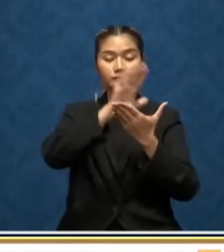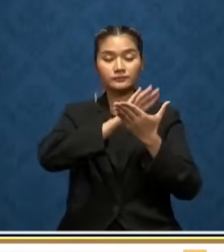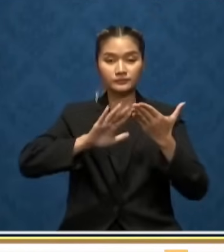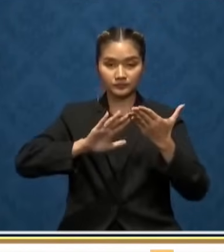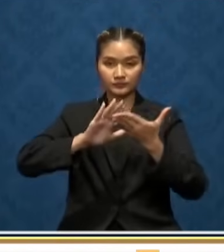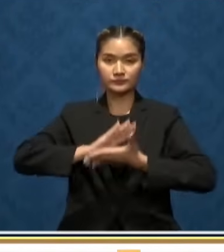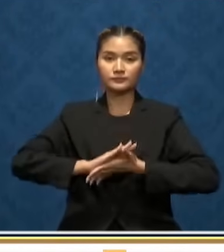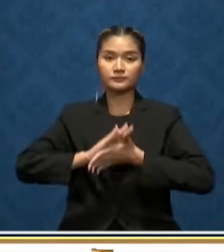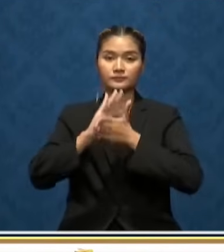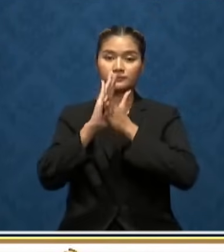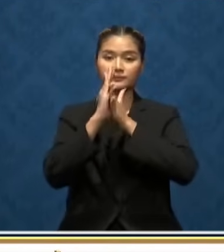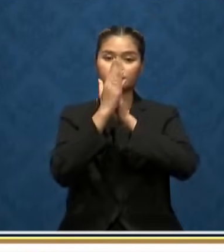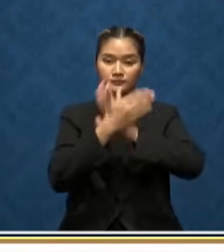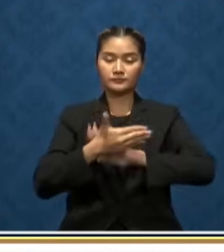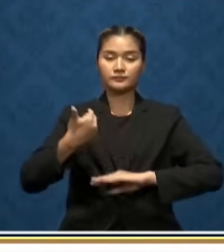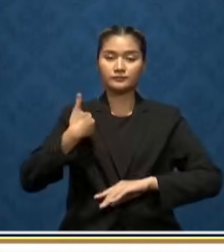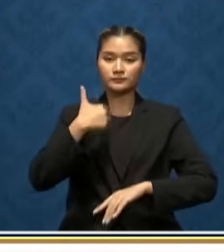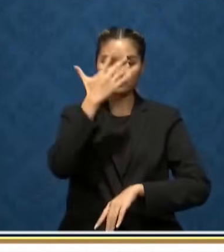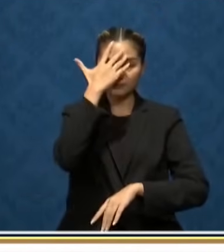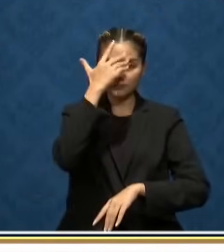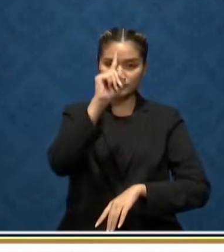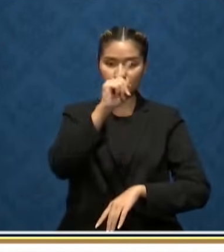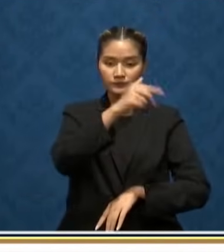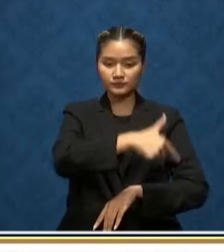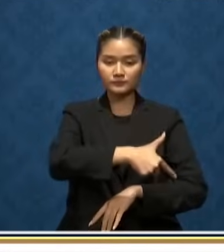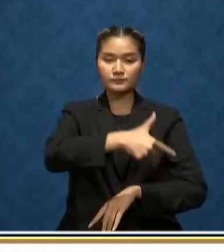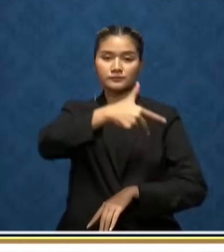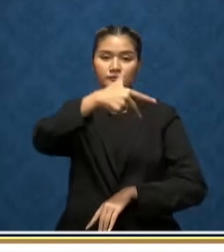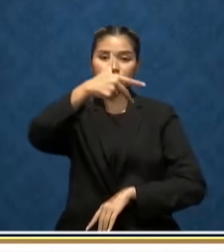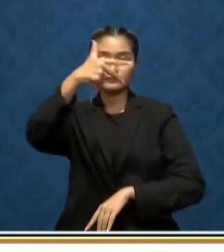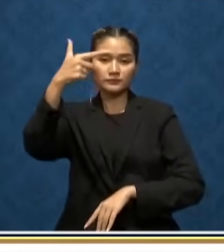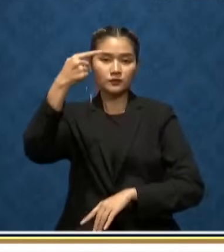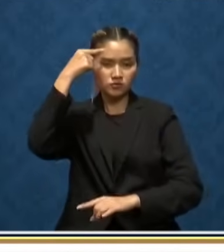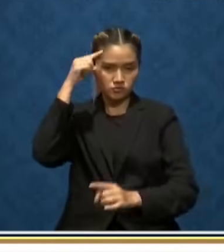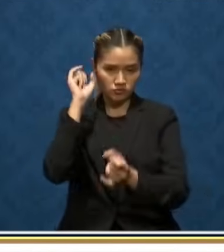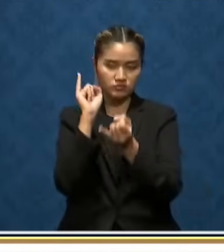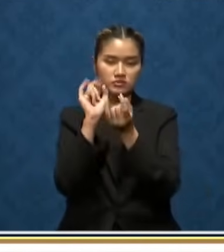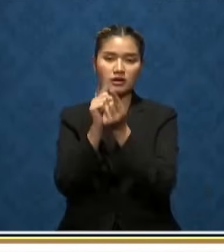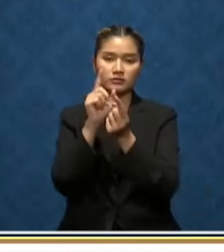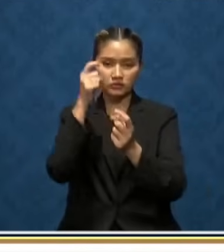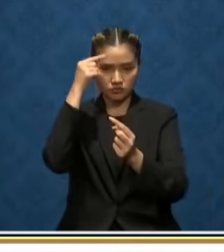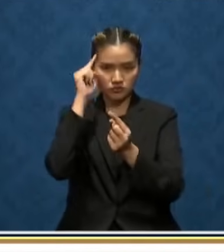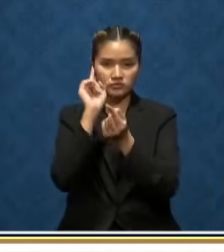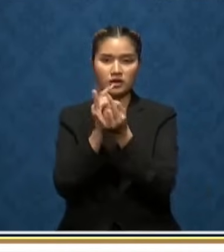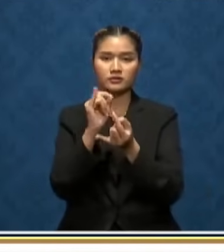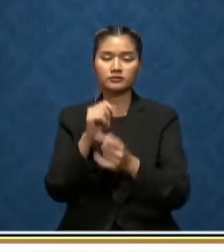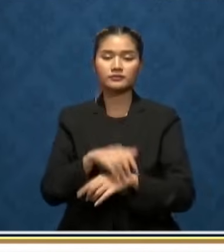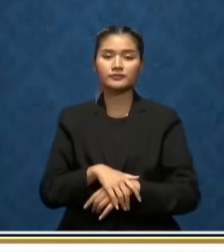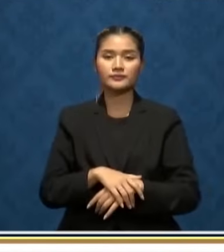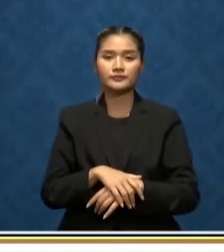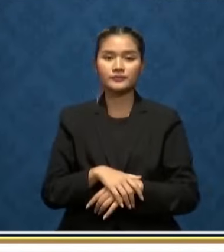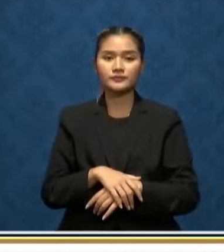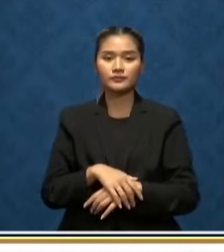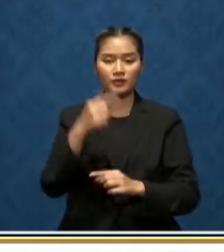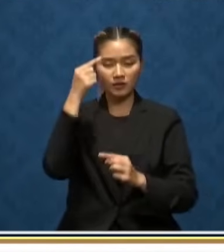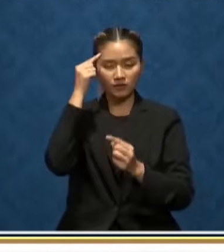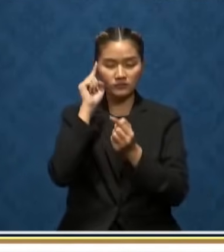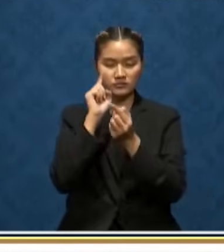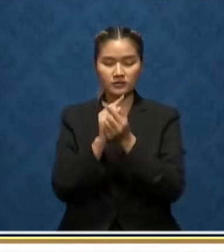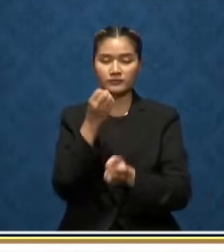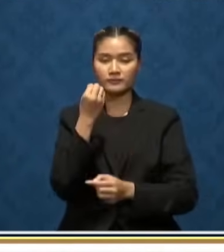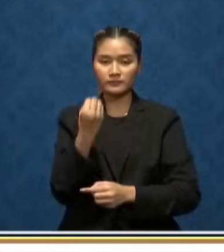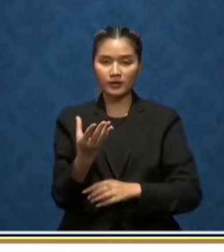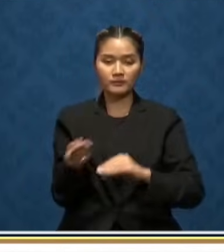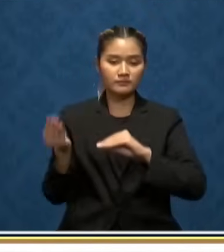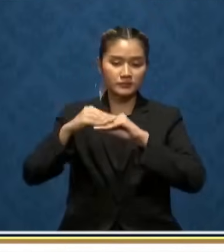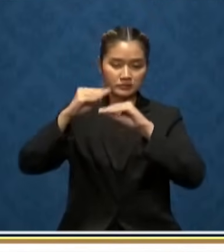PBS เป็นที่รู้จักเป็นที่พึ่งพามากขึ้นเรื่อยๆท่านจะลองสังเกตดูไหมครับว่าบ้านเมืองถ้าเกิดวิกฤต